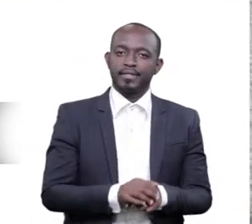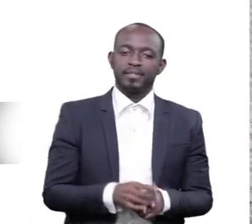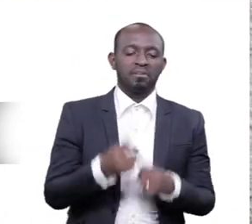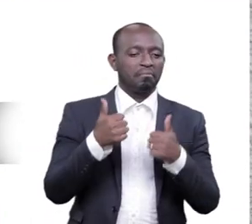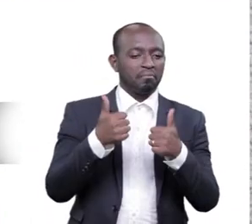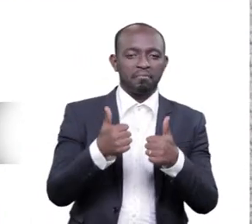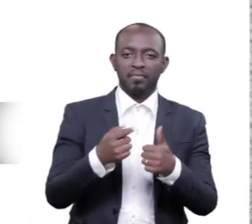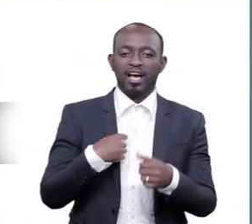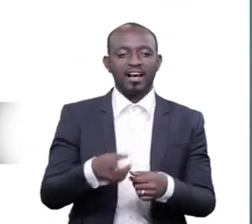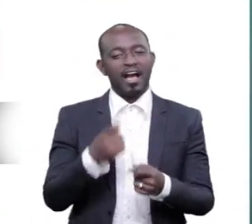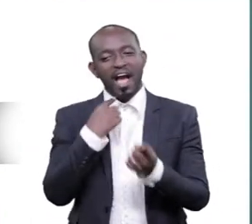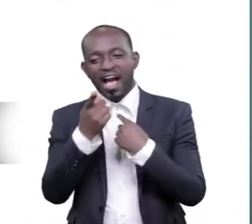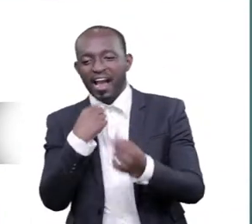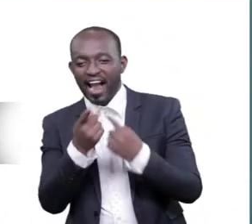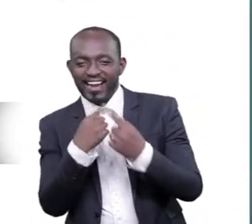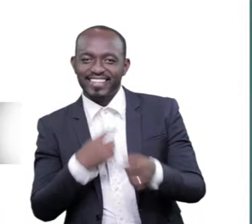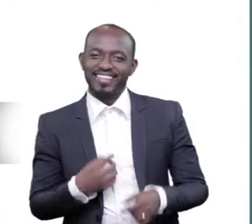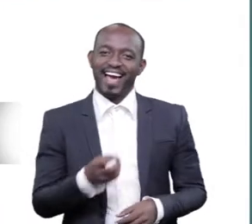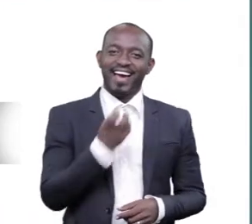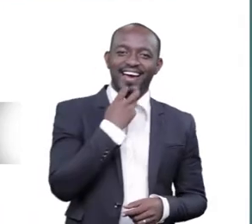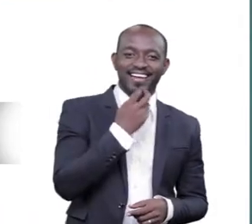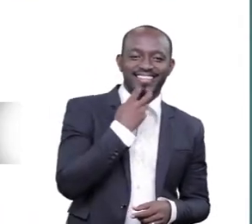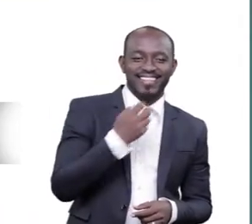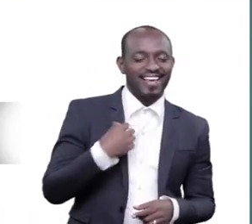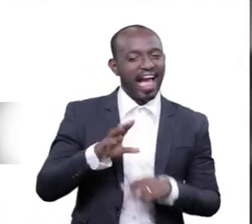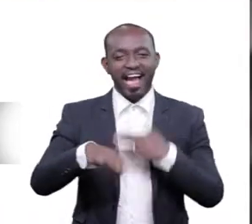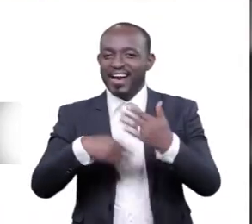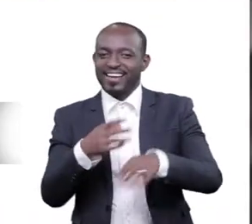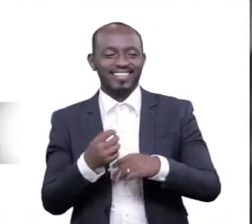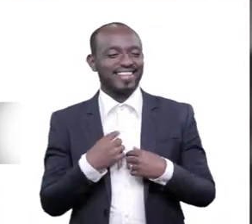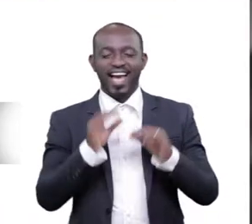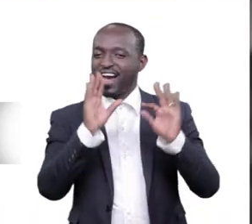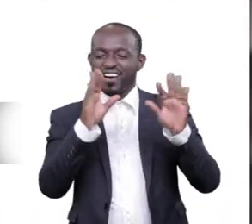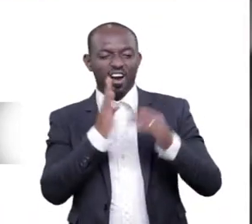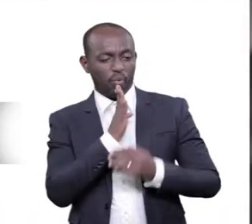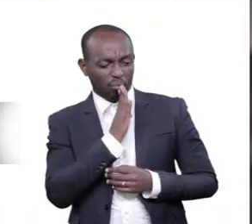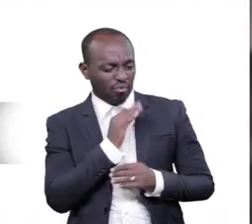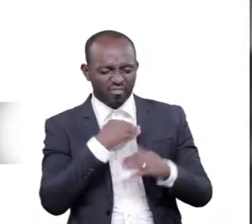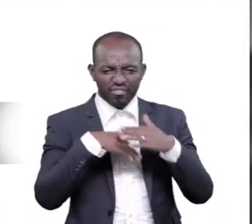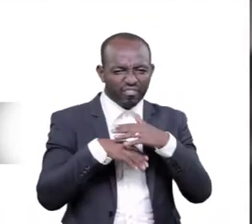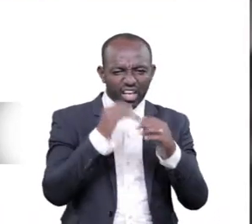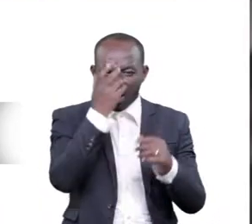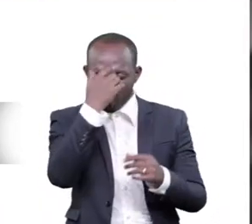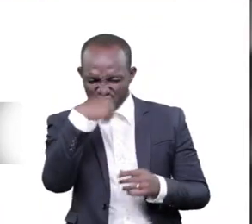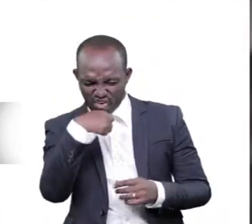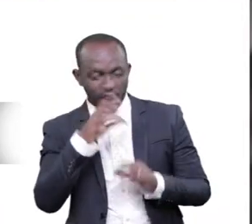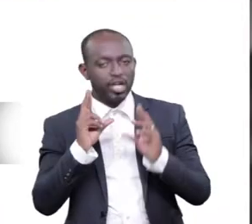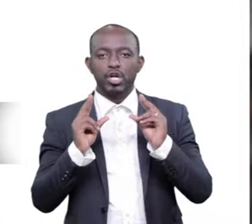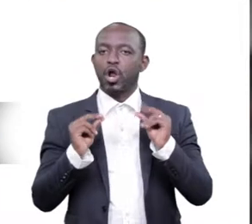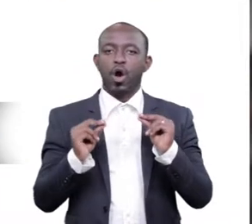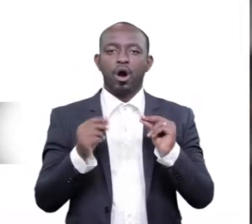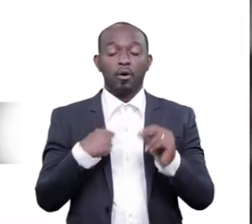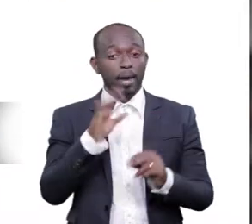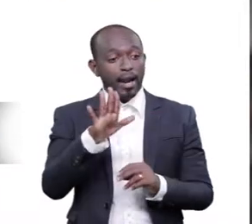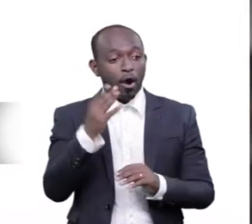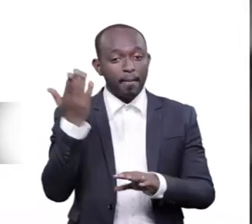wo gutera urwenya kenshi iyo turi hano nta rungu tuba dufite kubera ko nyine nari nsanzwe njye nzi ko mfite ikibazo cya virusi